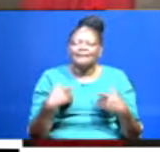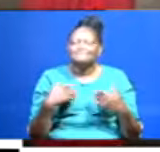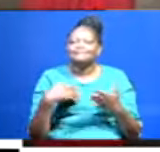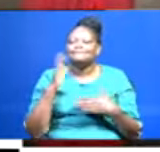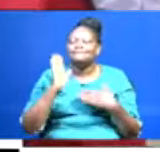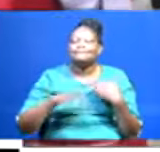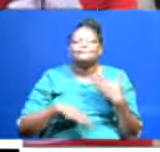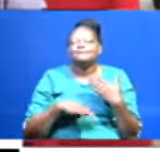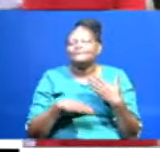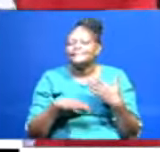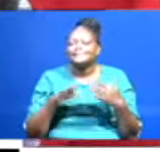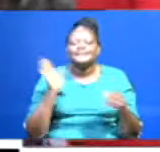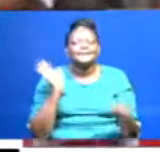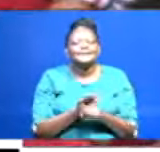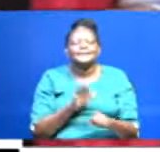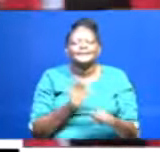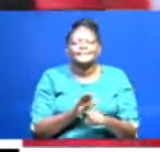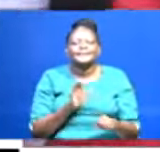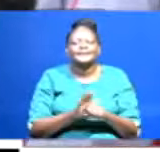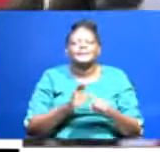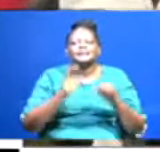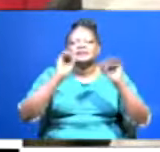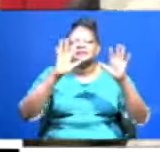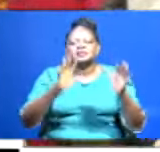na wanafunzi 6,000.